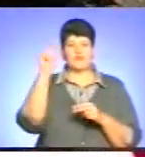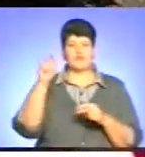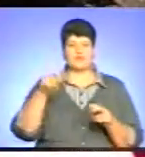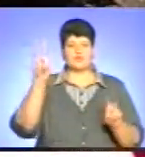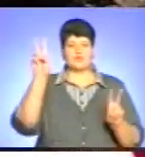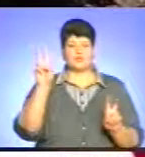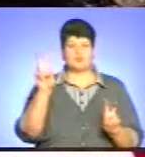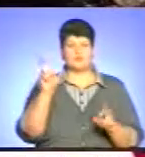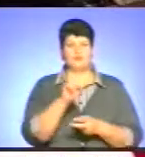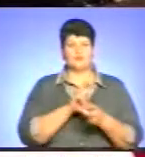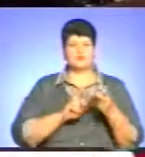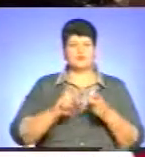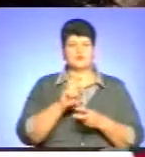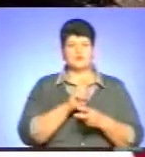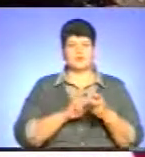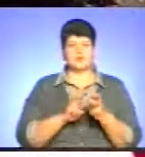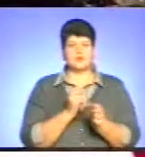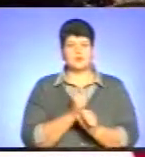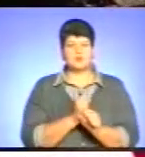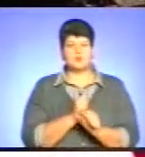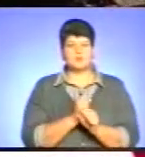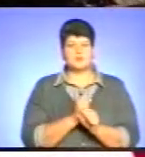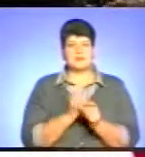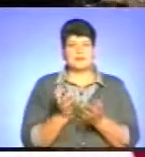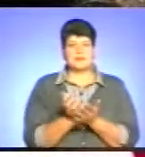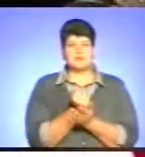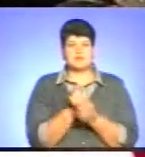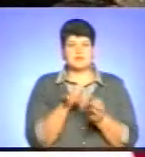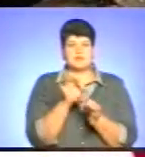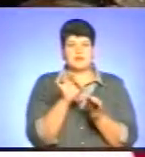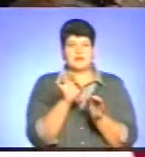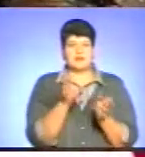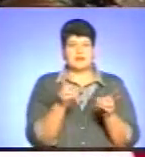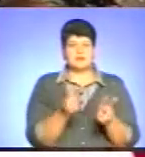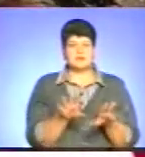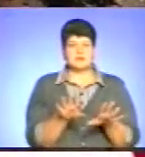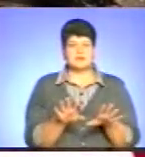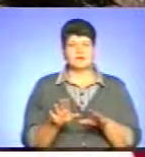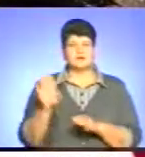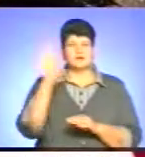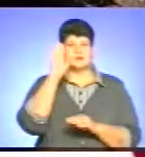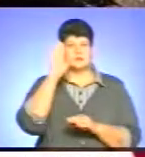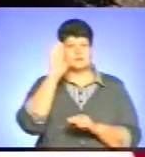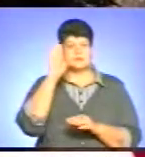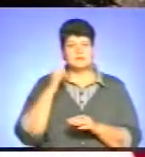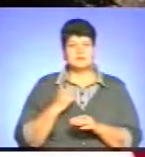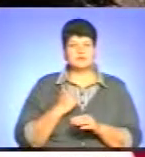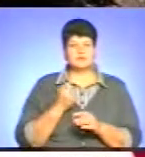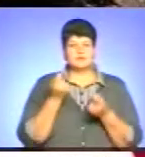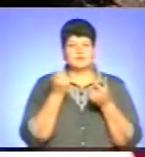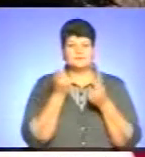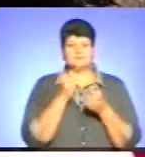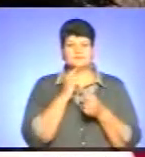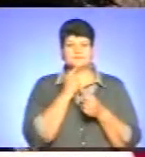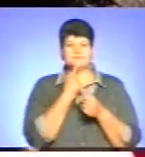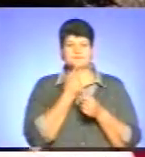пошукових робіт, методом щупу ми знайшли рештки бійця, але вони були трошки затруднені тим,